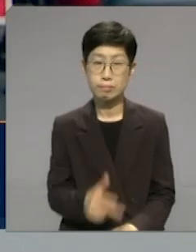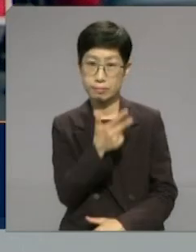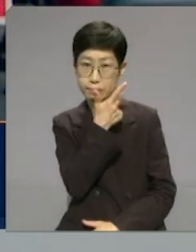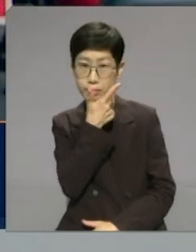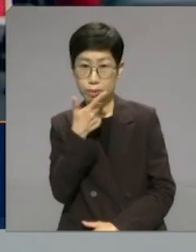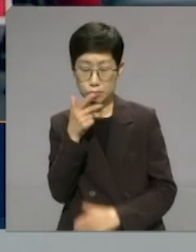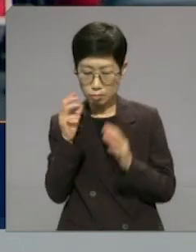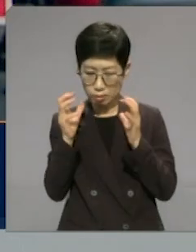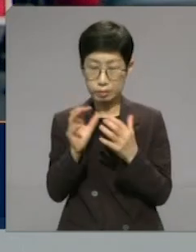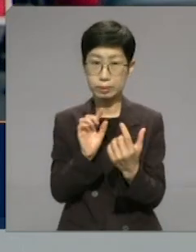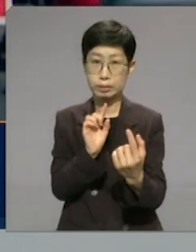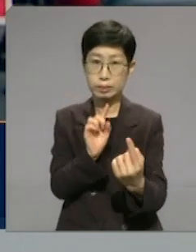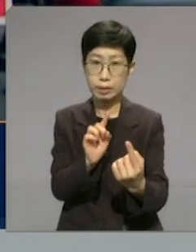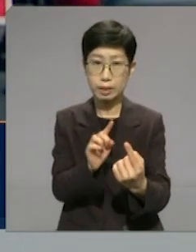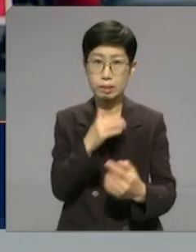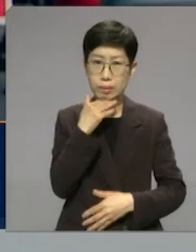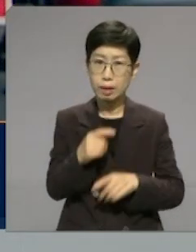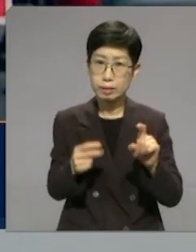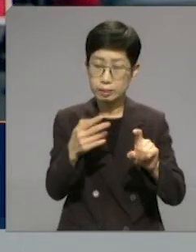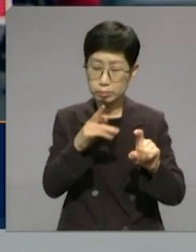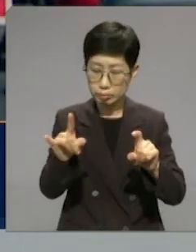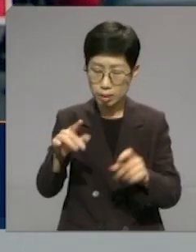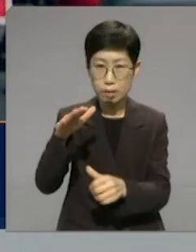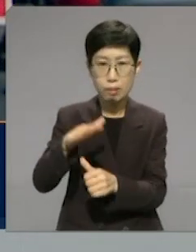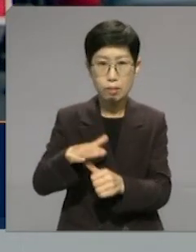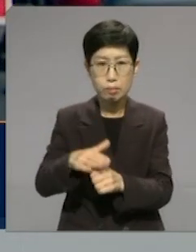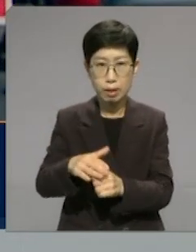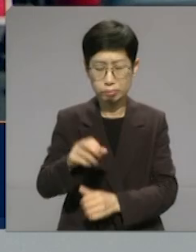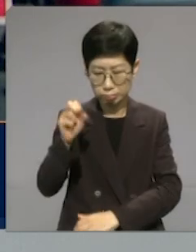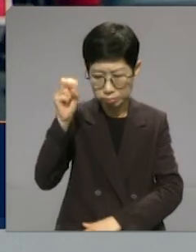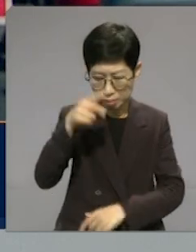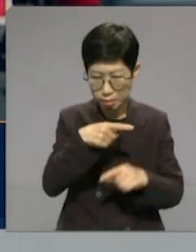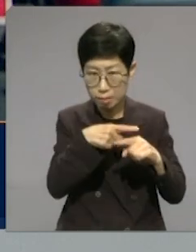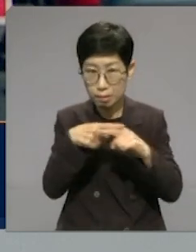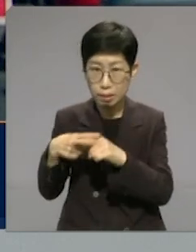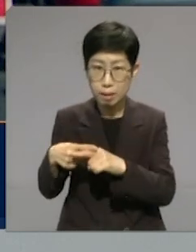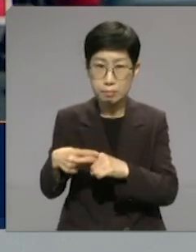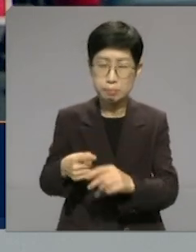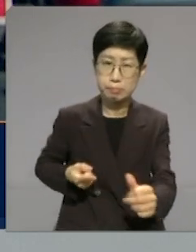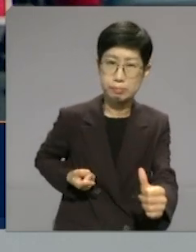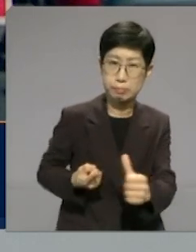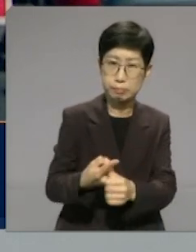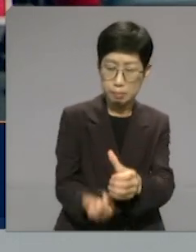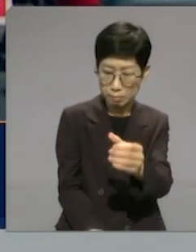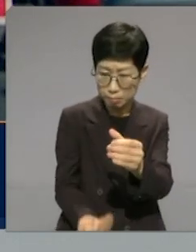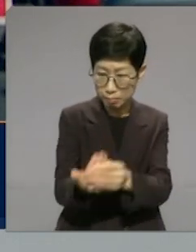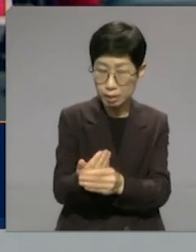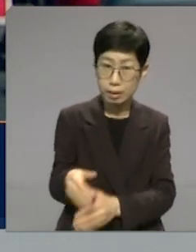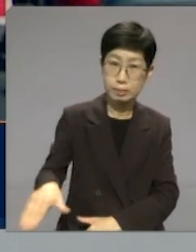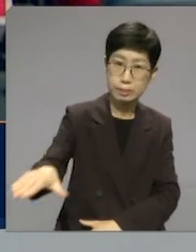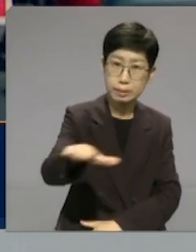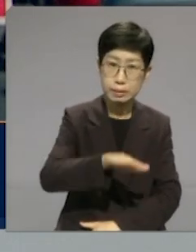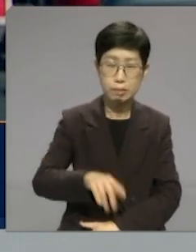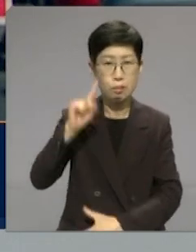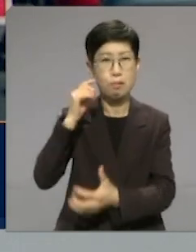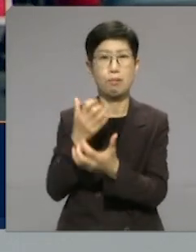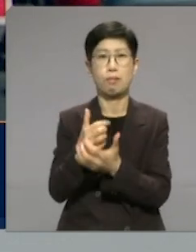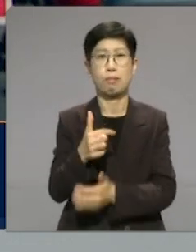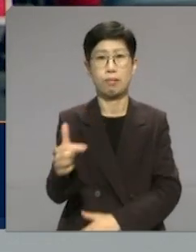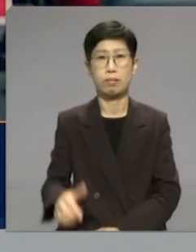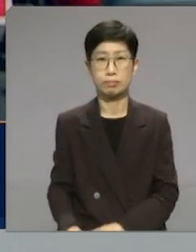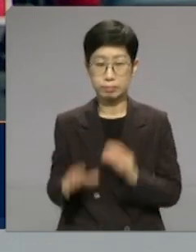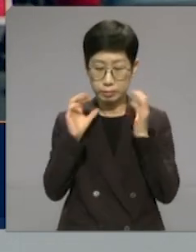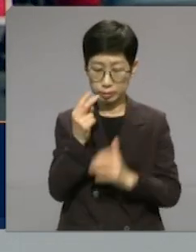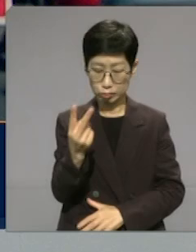영국에서 어린이를 대상으로 한 10대 소년의 묻지마 흉기 낭동 사건이 벌어져 온 나라가 충격에 휩싸였습니다. 어린이